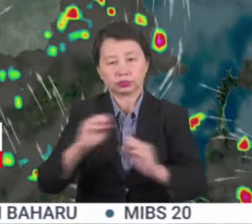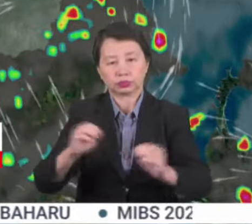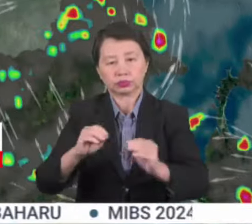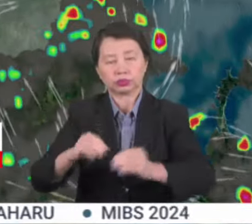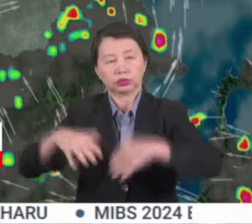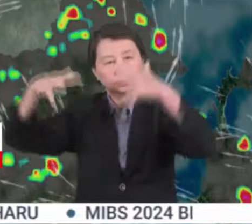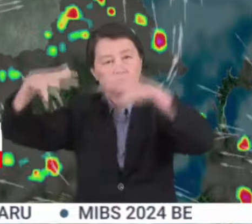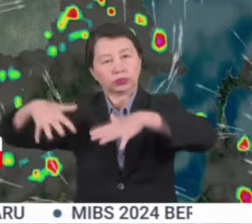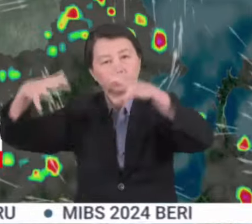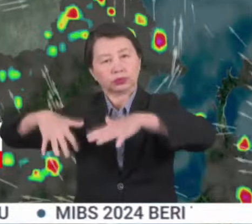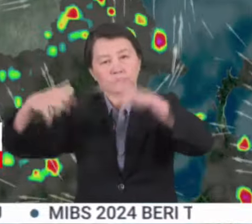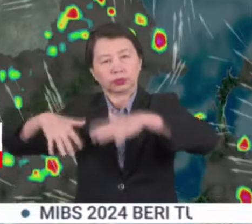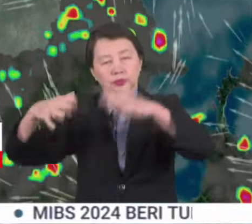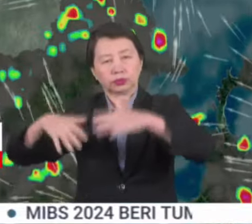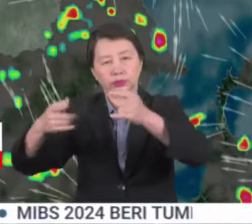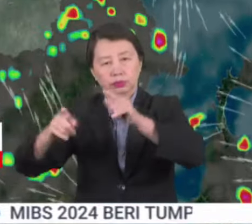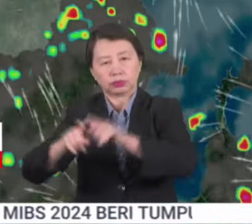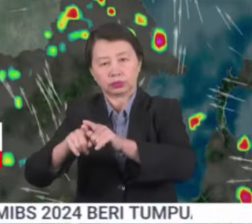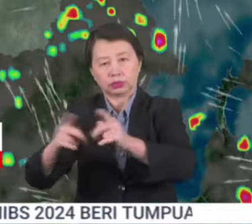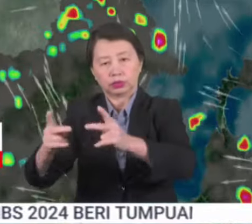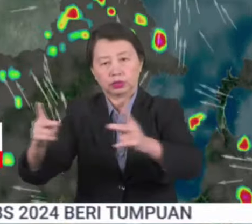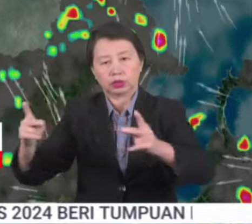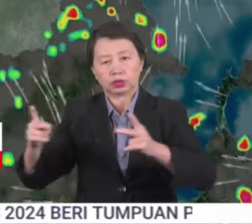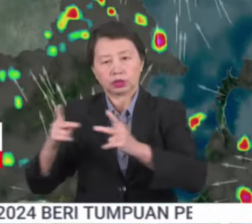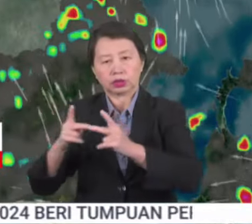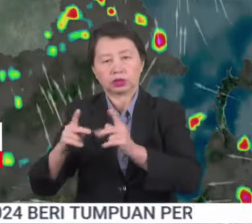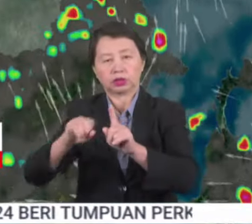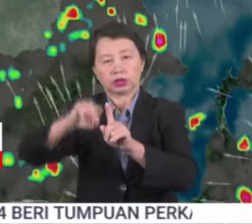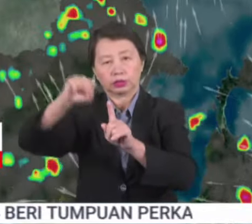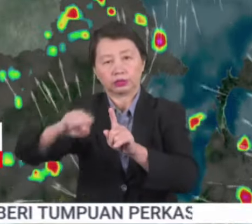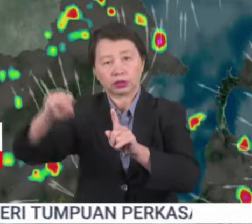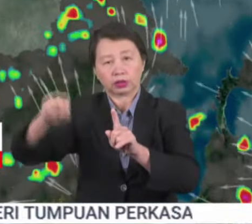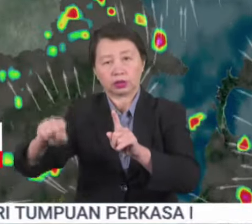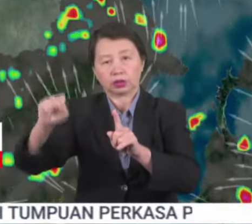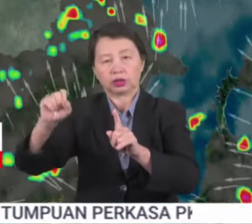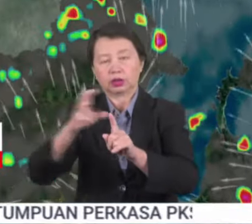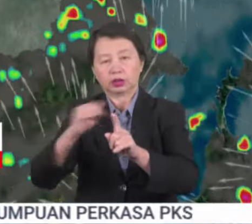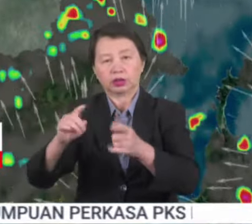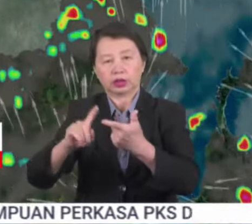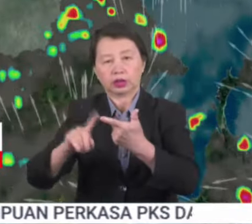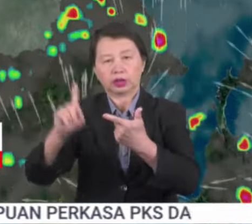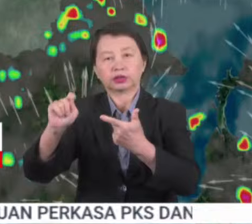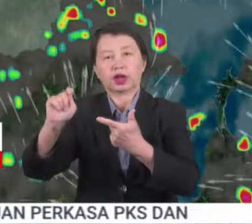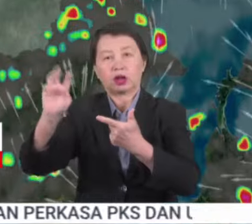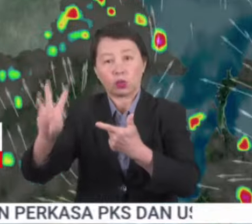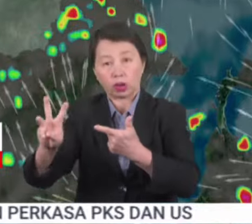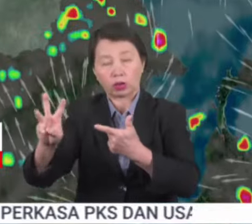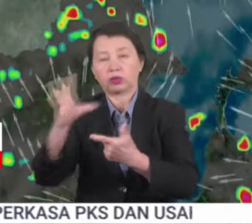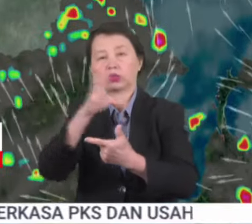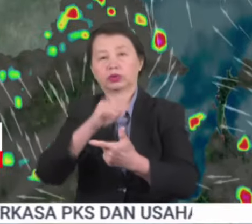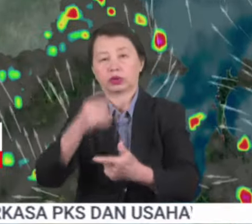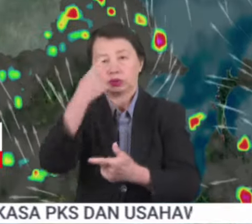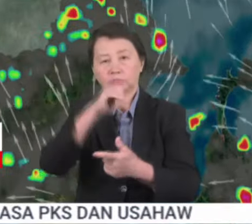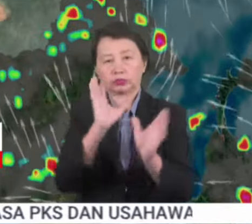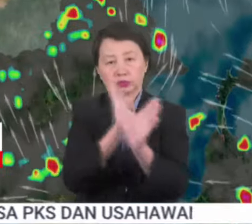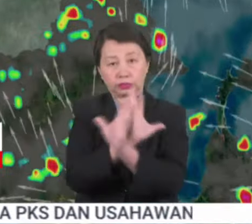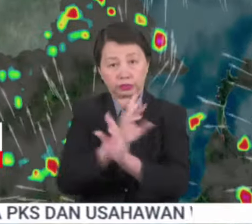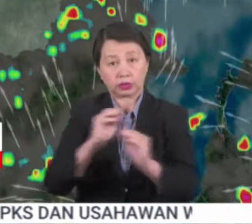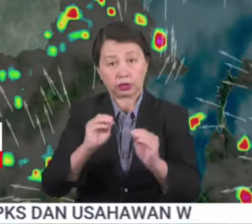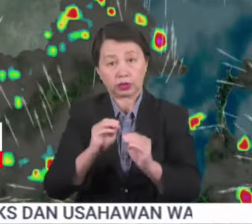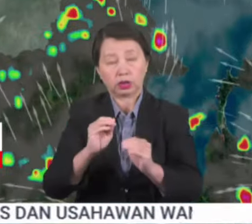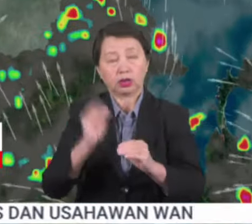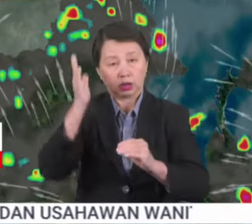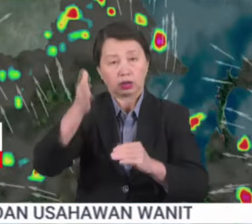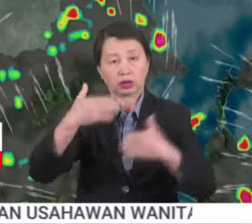hujan dijangka akan berlaku di kawasan Sandakan dan juga Tawau, manakala untuk negeri Sarawak,